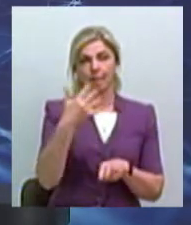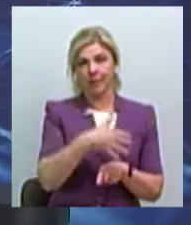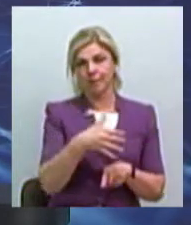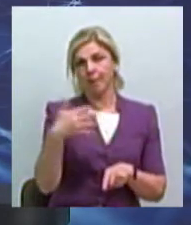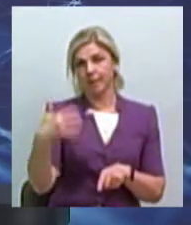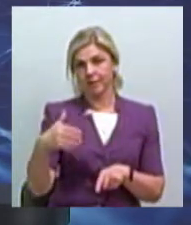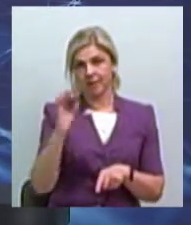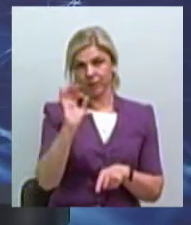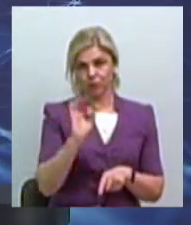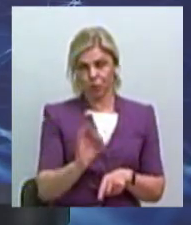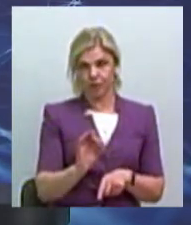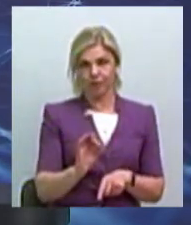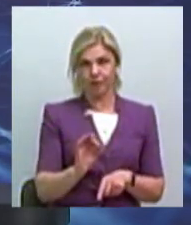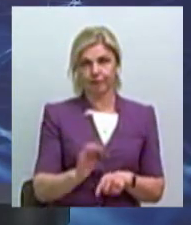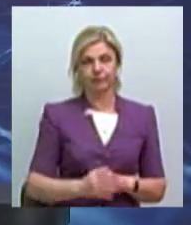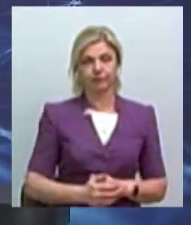50% на 50%